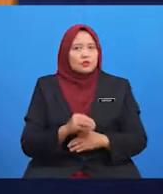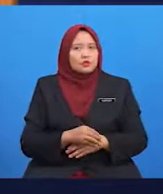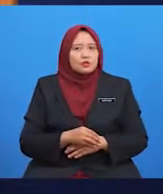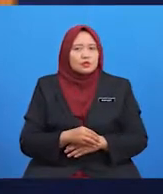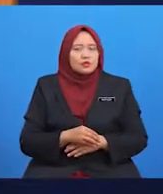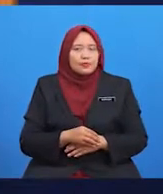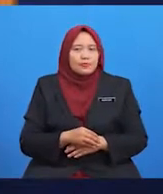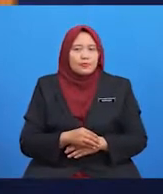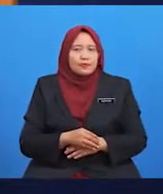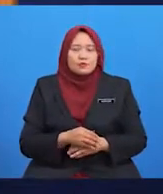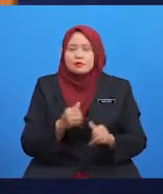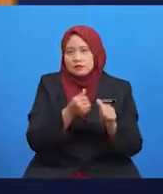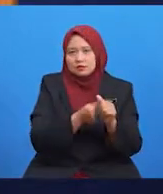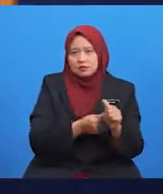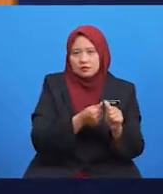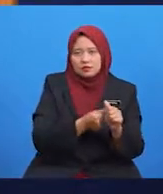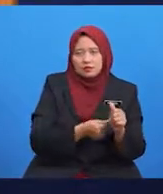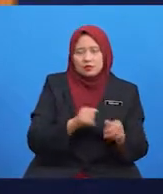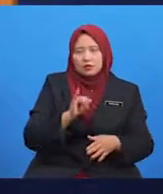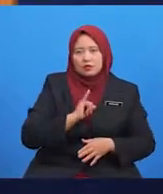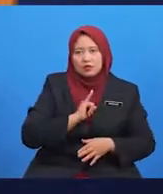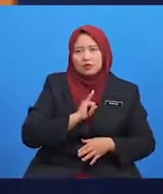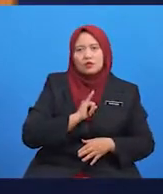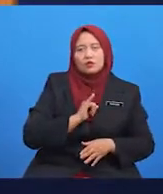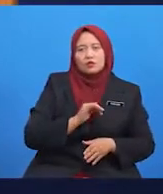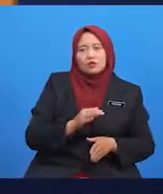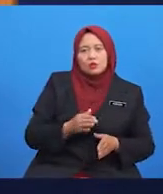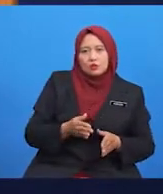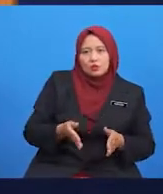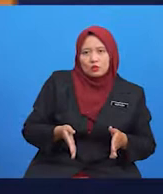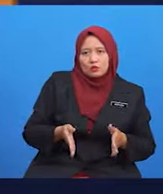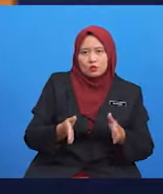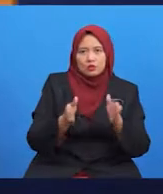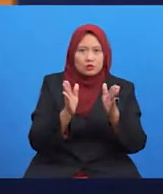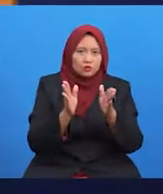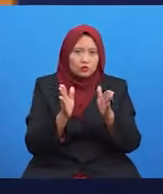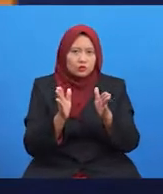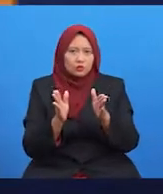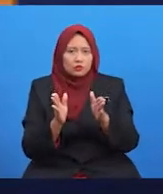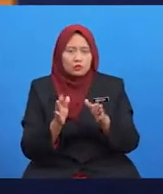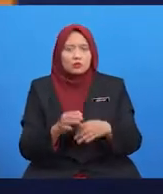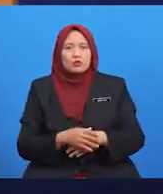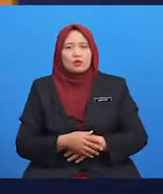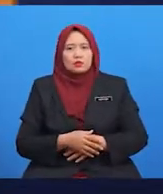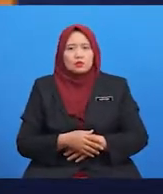Tetapi setiap aku lalu di tempat aku mengambilnya dulu, wangi harumnya masih